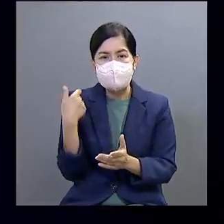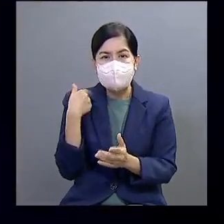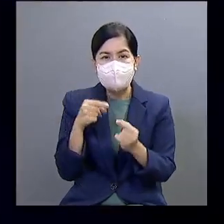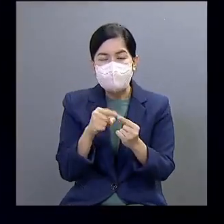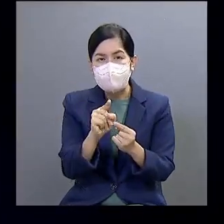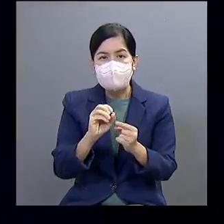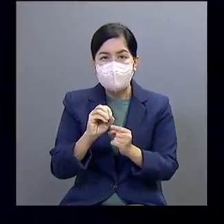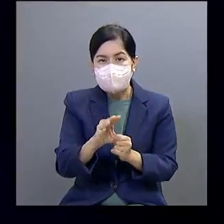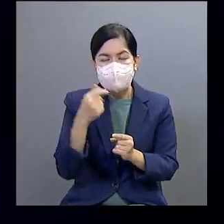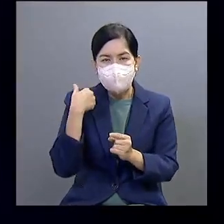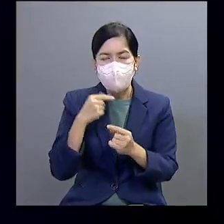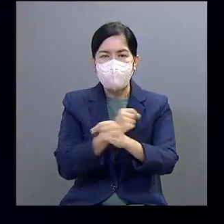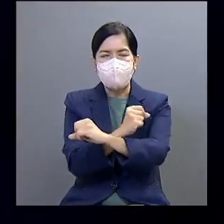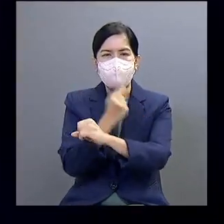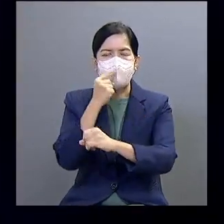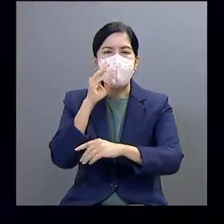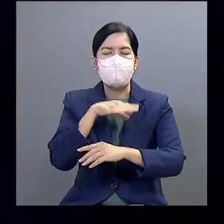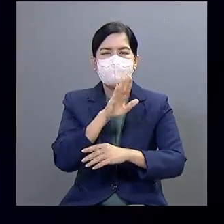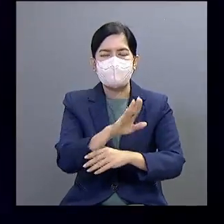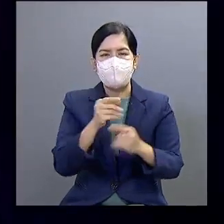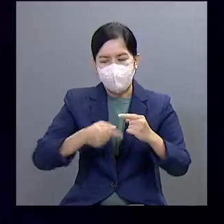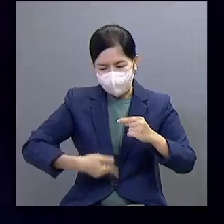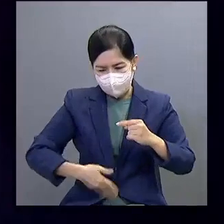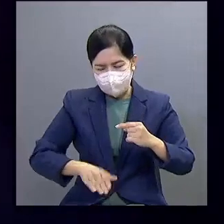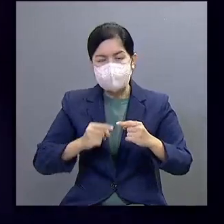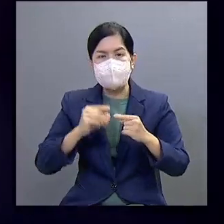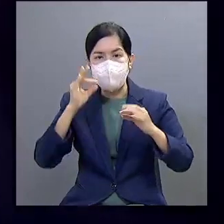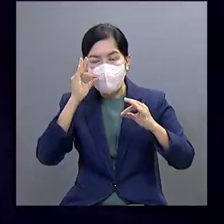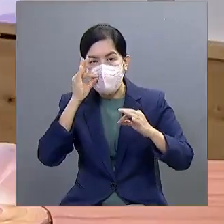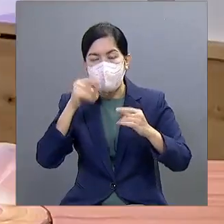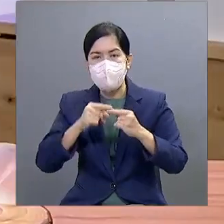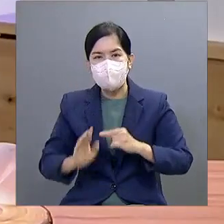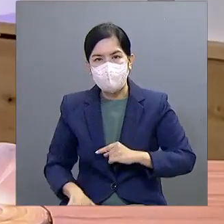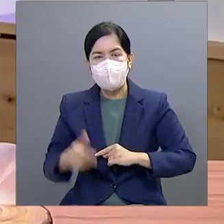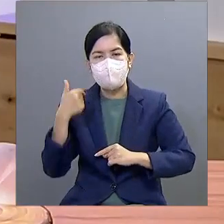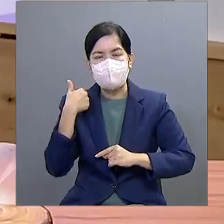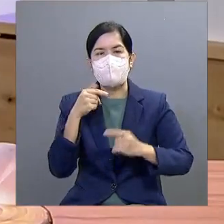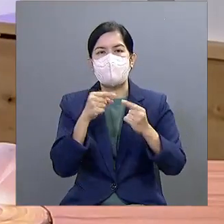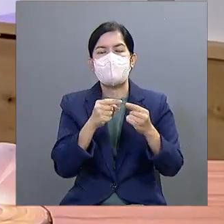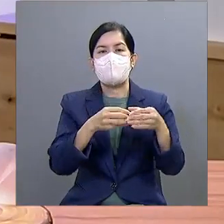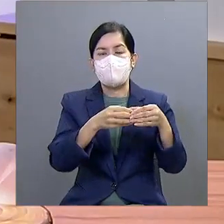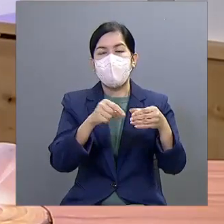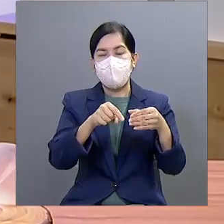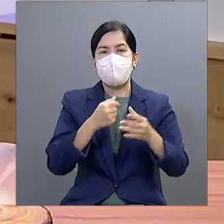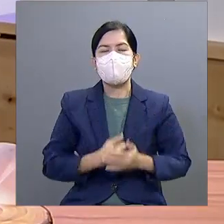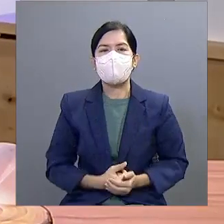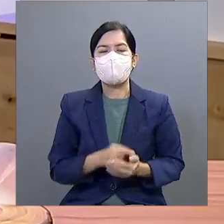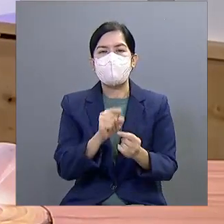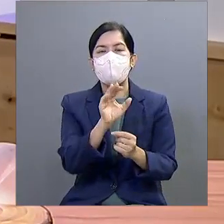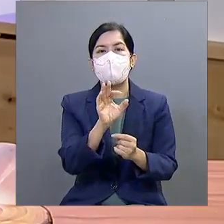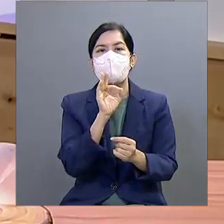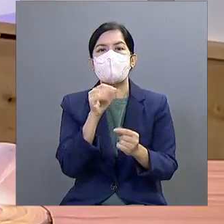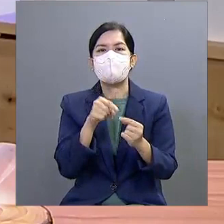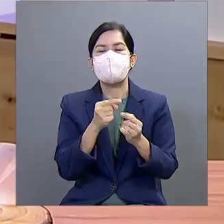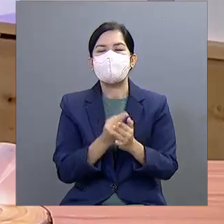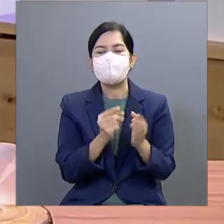ของน้ำยาบ้วนปากก็จะเป็นส่วนผสมของน้ำแอลกอฮอล์นะคะแล้วก็เป็นพวกน้ำมันหอมระเหยที่มีกลิ่น